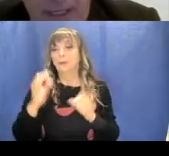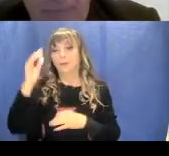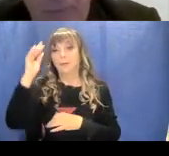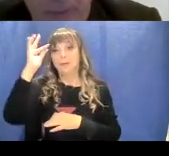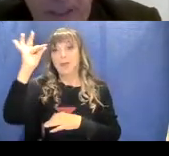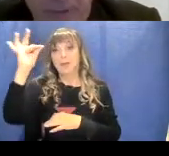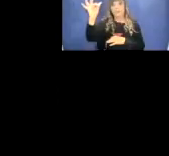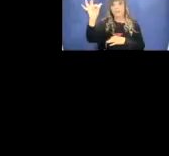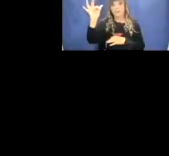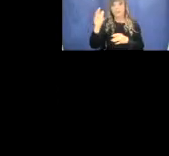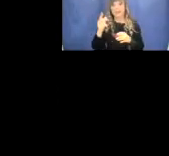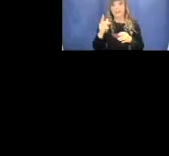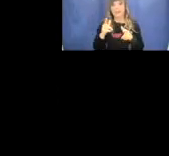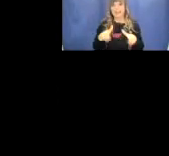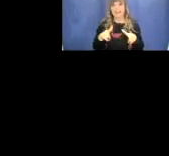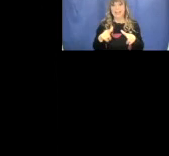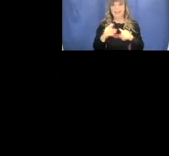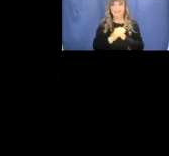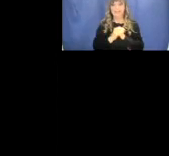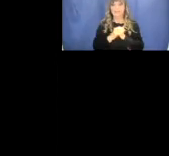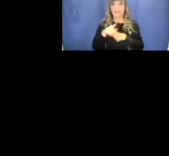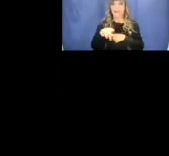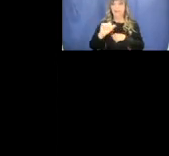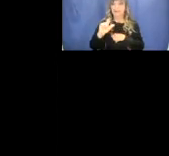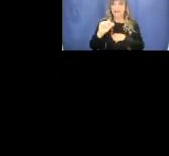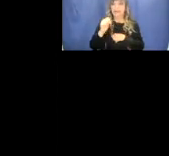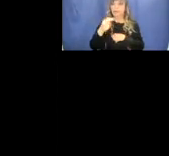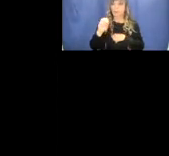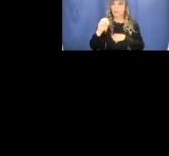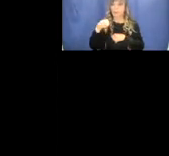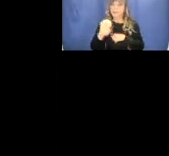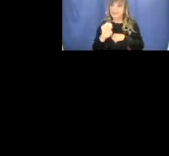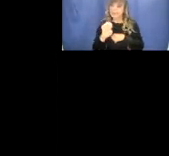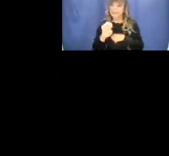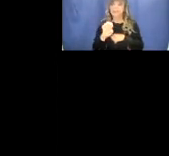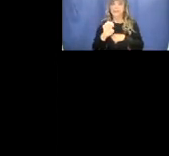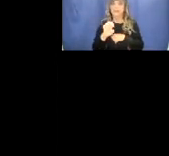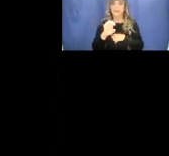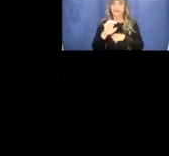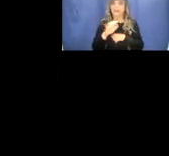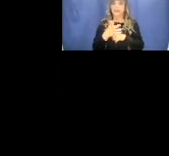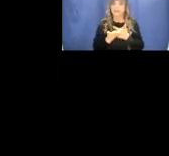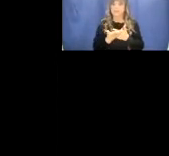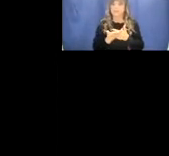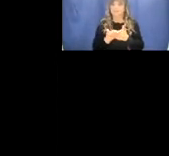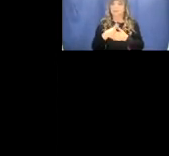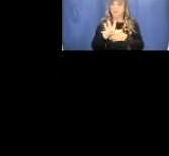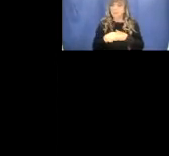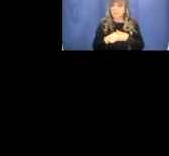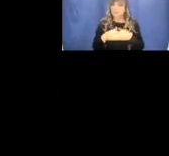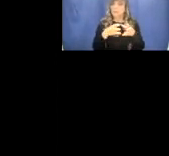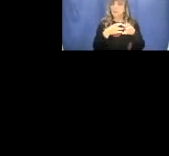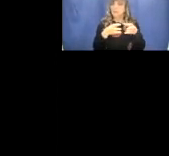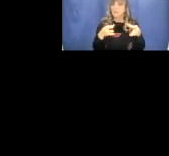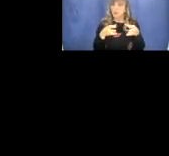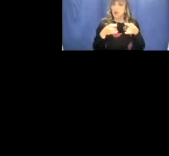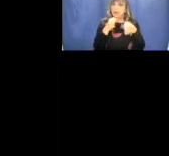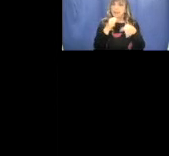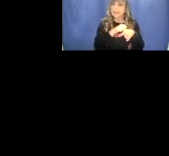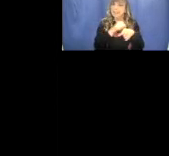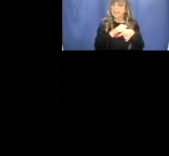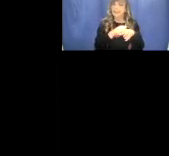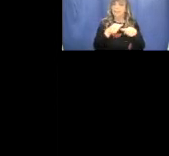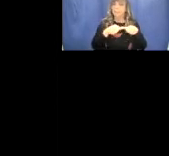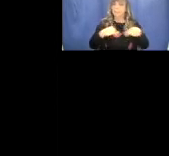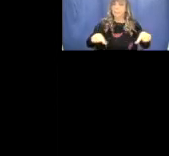aveva preso i solidi regolari di cui questo è il primo un po alla base dei principi che